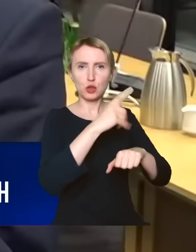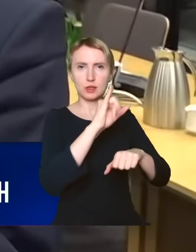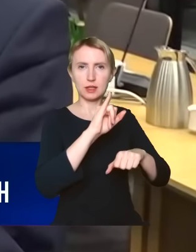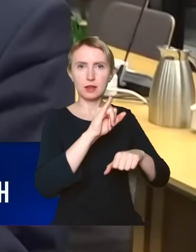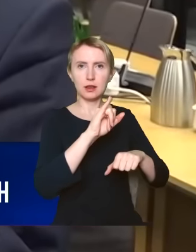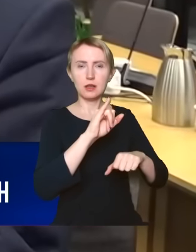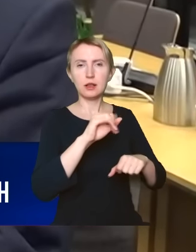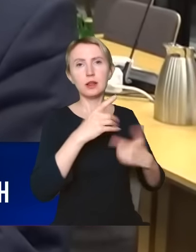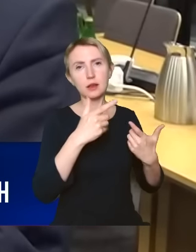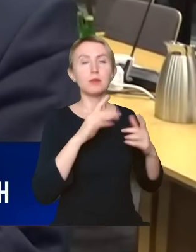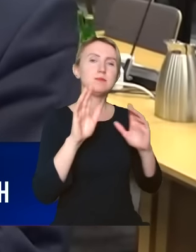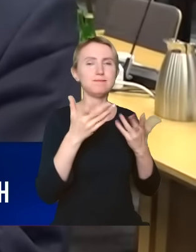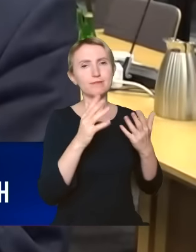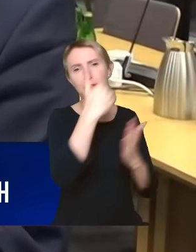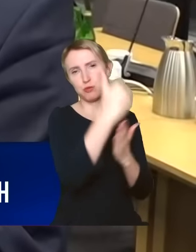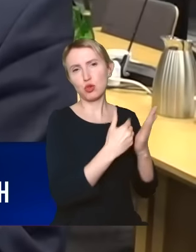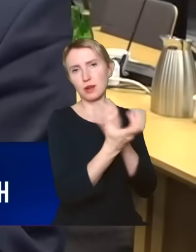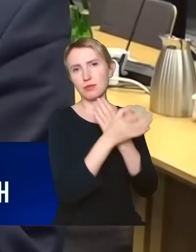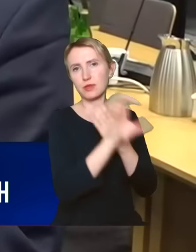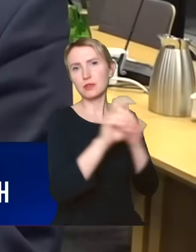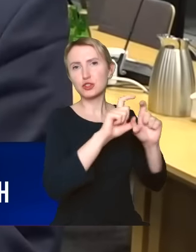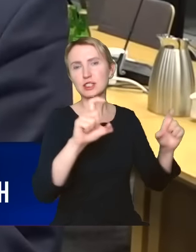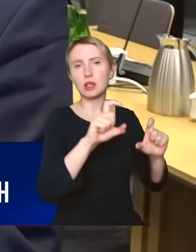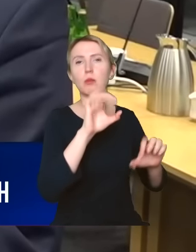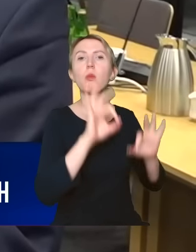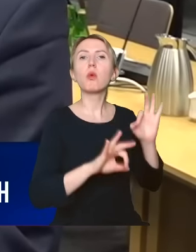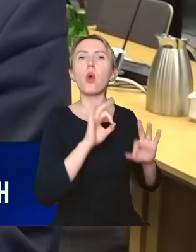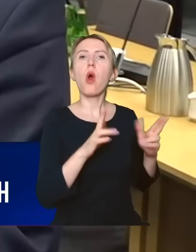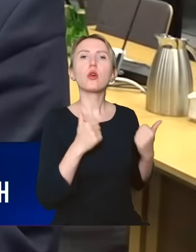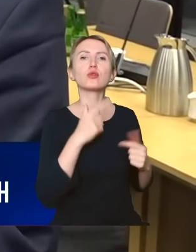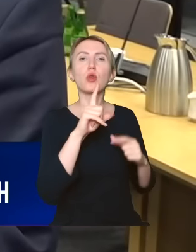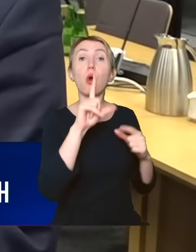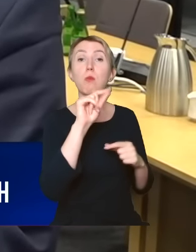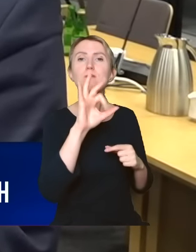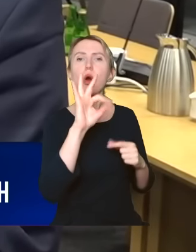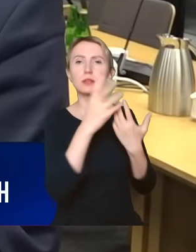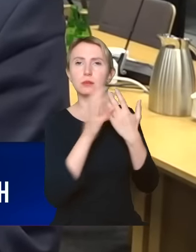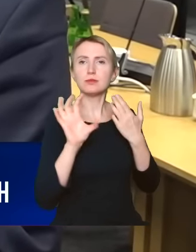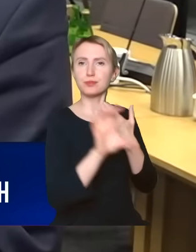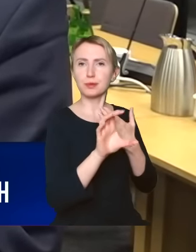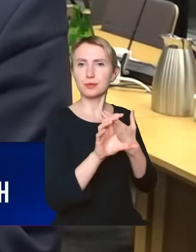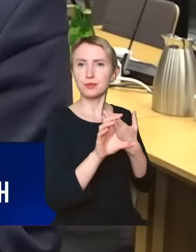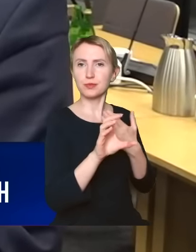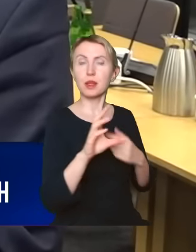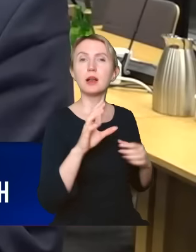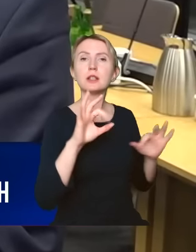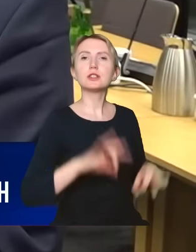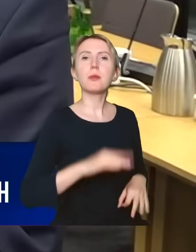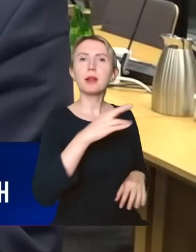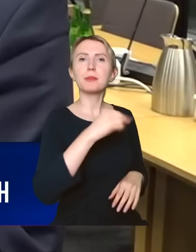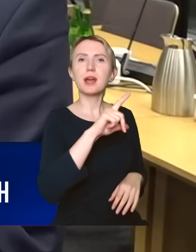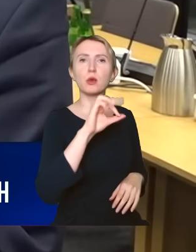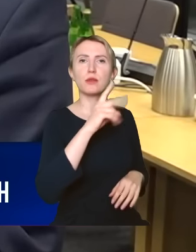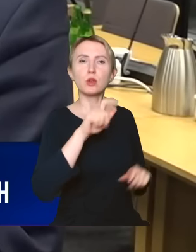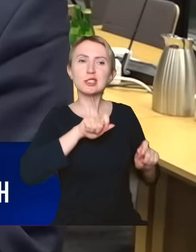X podczas trwania posiedzenia komisji. Chodzi o post, w którym poinformował, że pan Michał Dworczyk